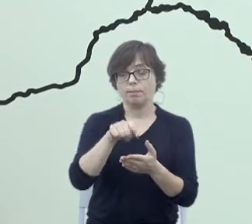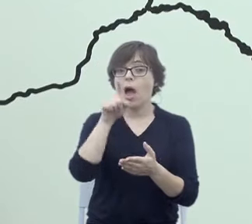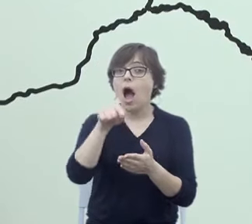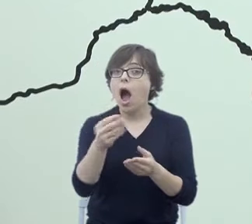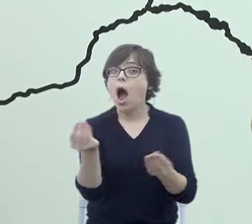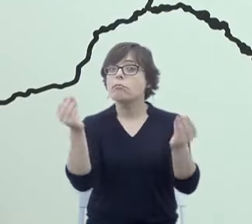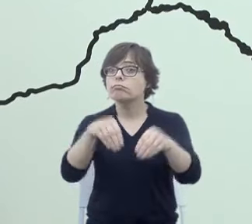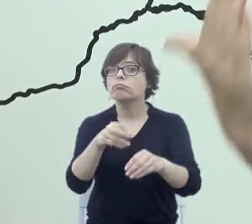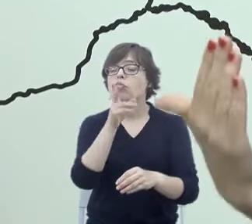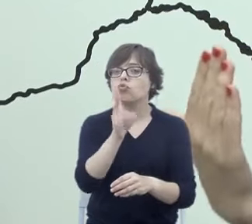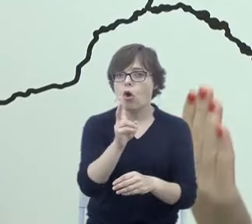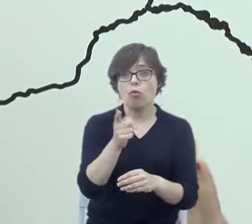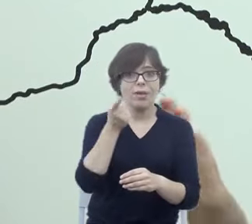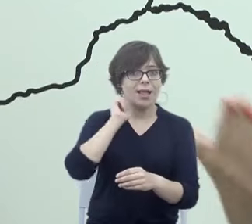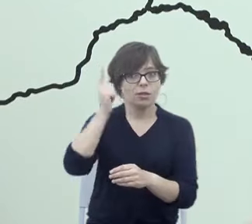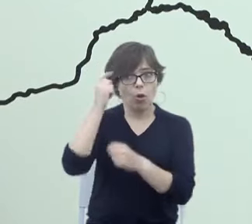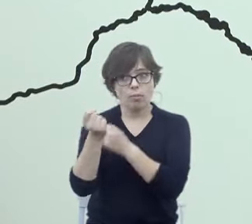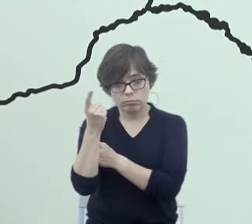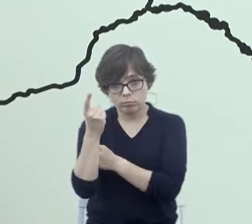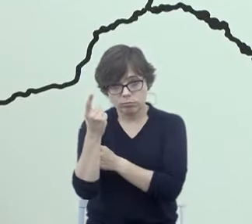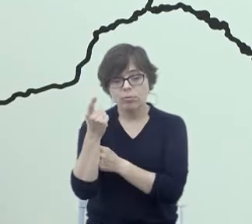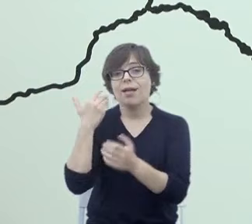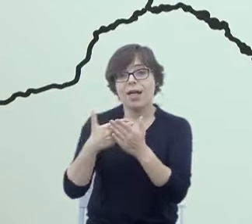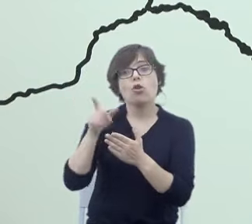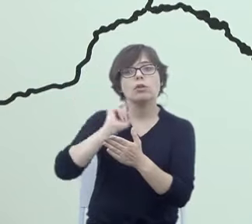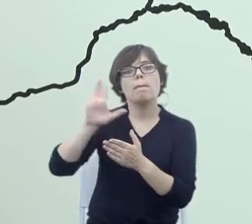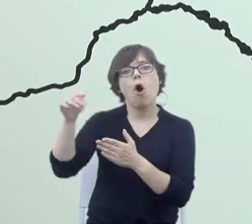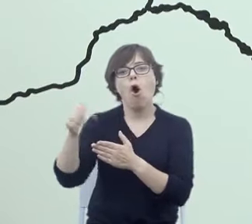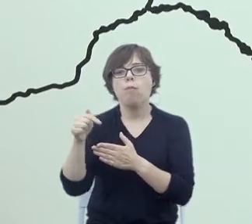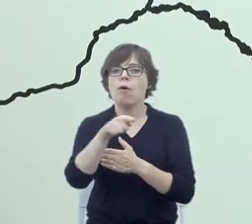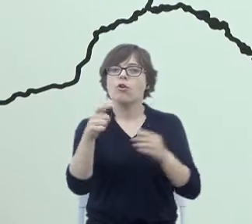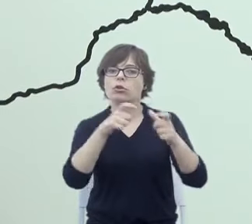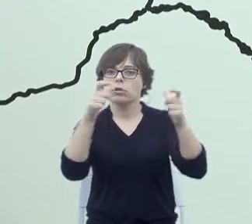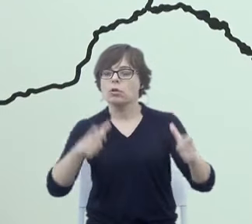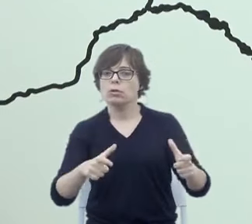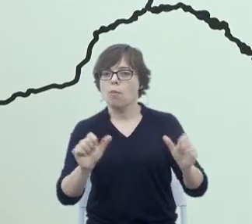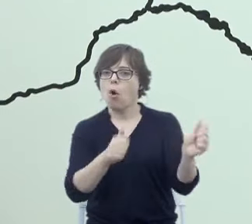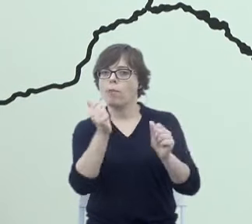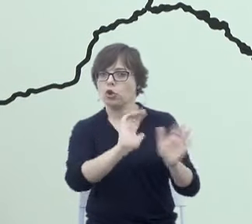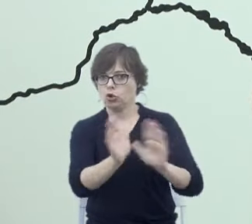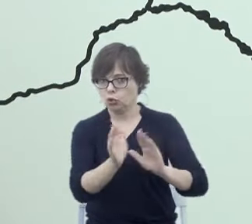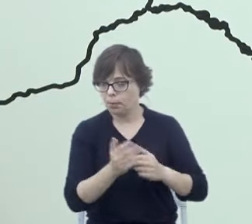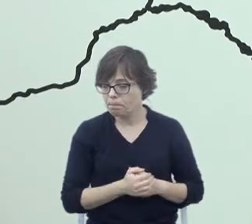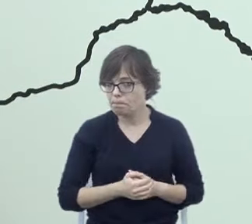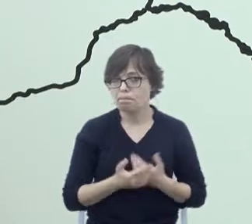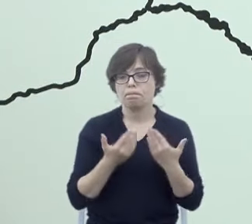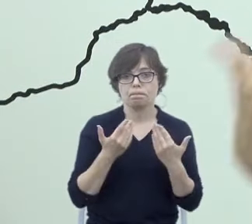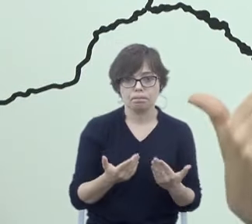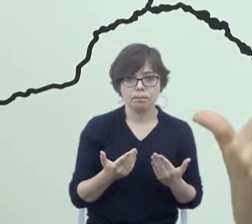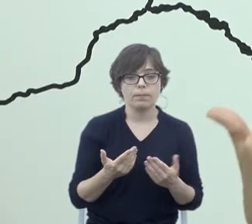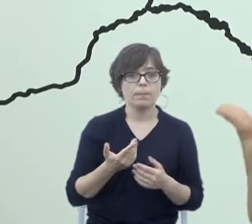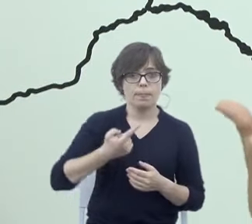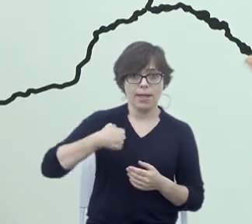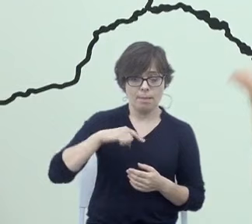inicjatywy między innymi właśnie liceum ma obowiązek opieki nad tym pomnikiem. To, kiedy